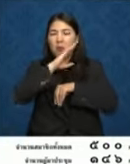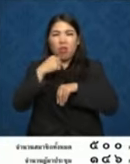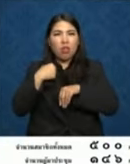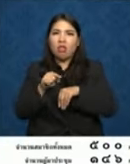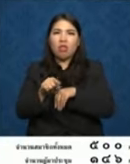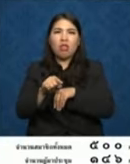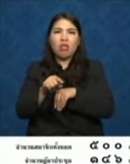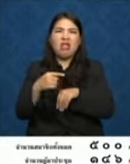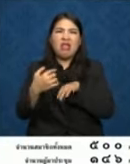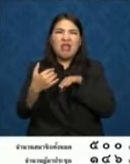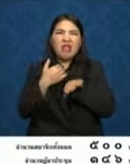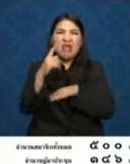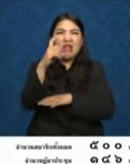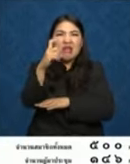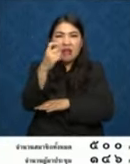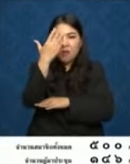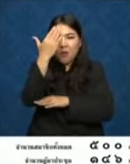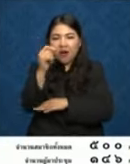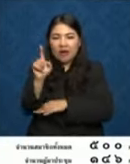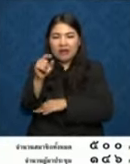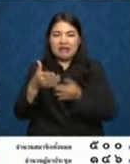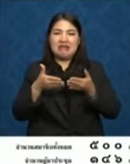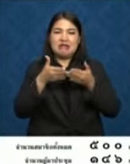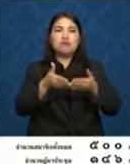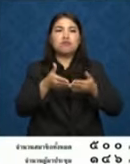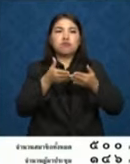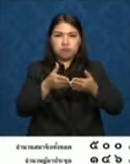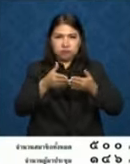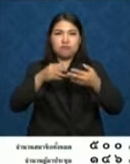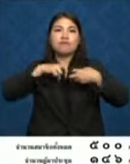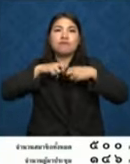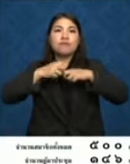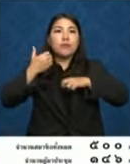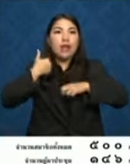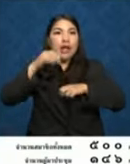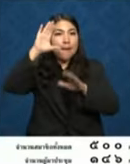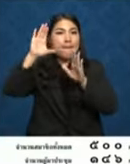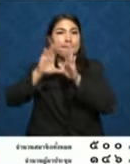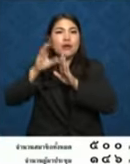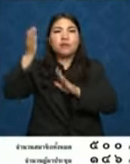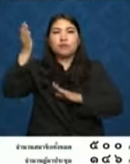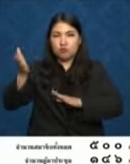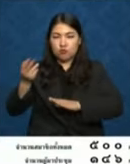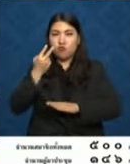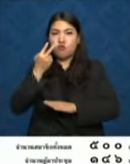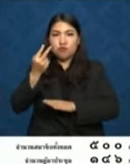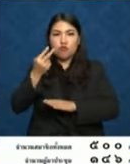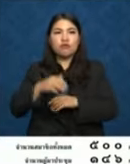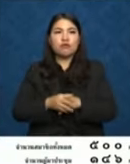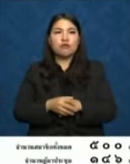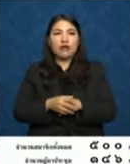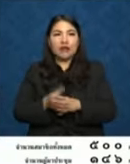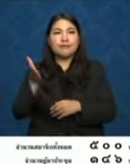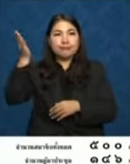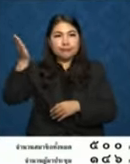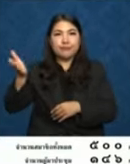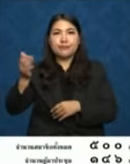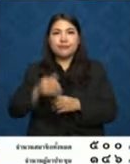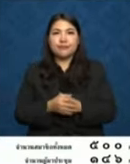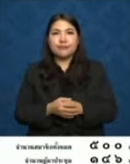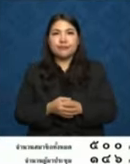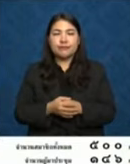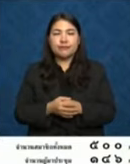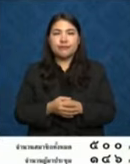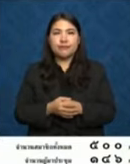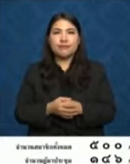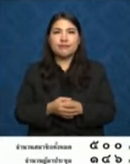ราะโป๊ะเรือส่วนใหญ่ชำรุดขาดตอนนี่เอาภาพให้ดูก่อนนะภาพแรกขอสไลด์กลับไปอันนี้สไลด์ที่สองครับสไลด์นี้